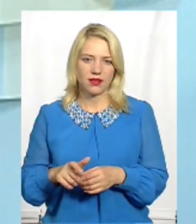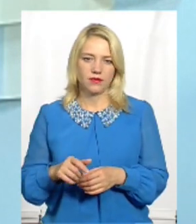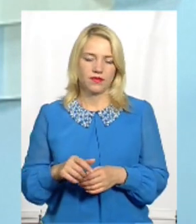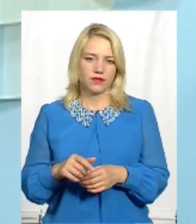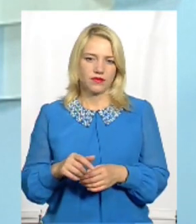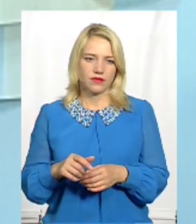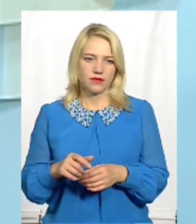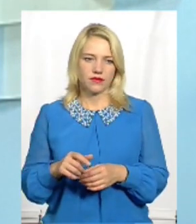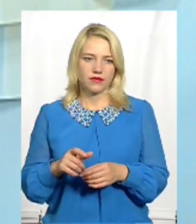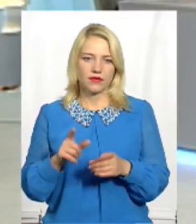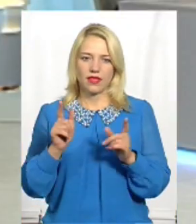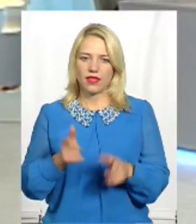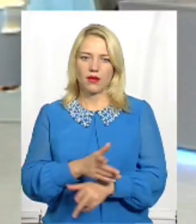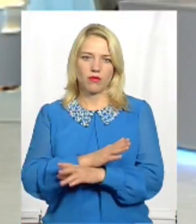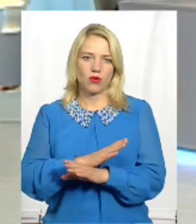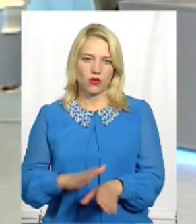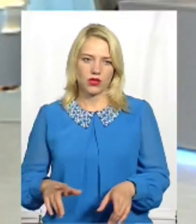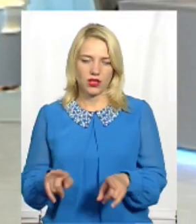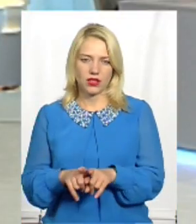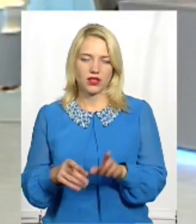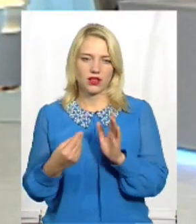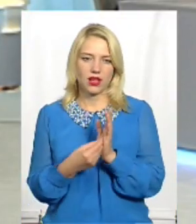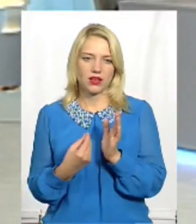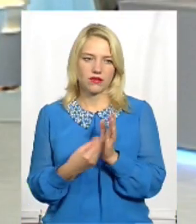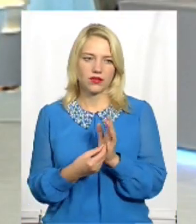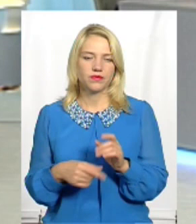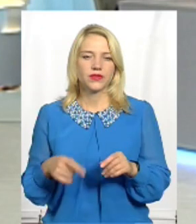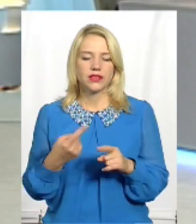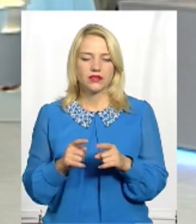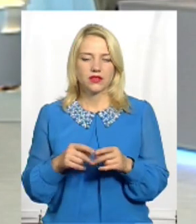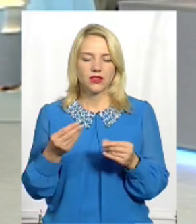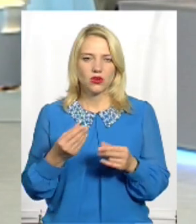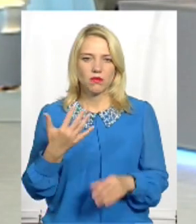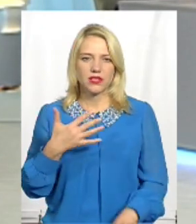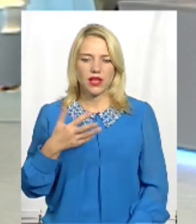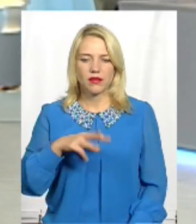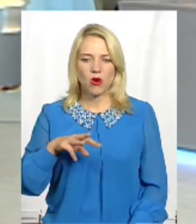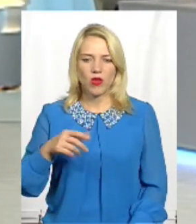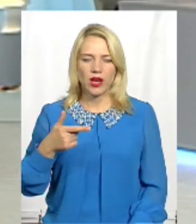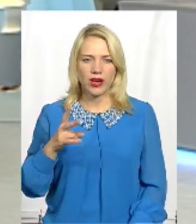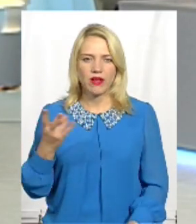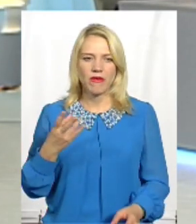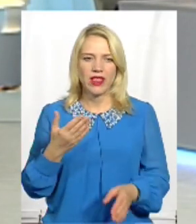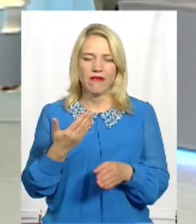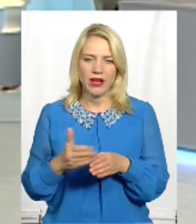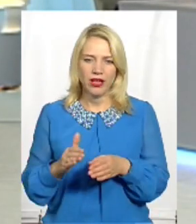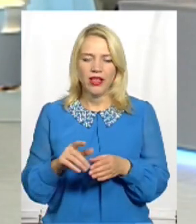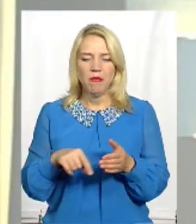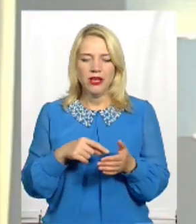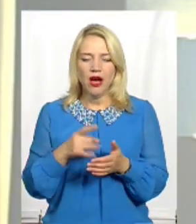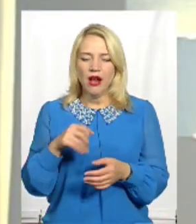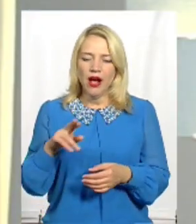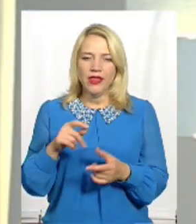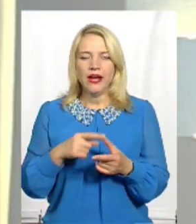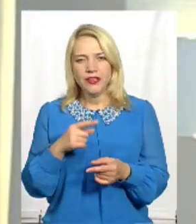мешканці Хмельницького, на них не погодяться на такі тарифи. Тобто ці гроші, 50 мільйонів гривень, повинна виділити міська рада чи...